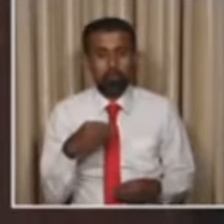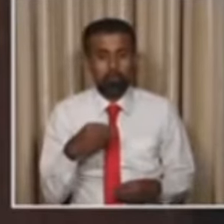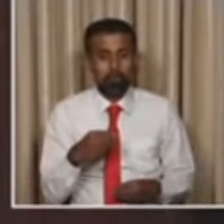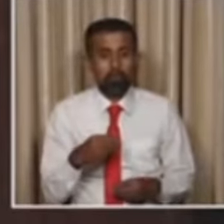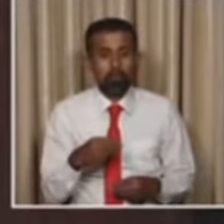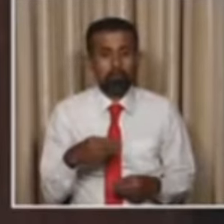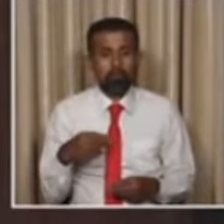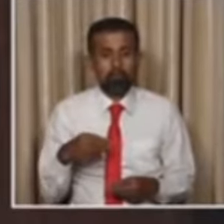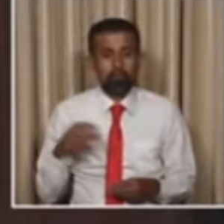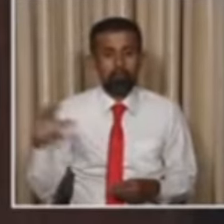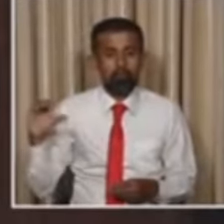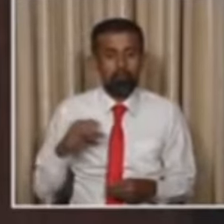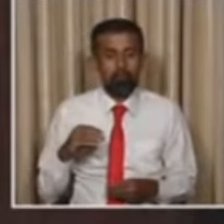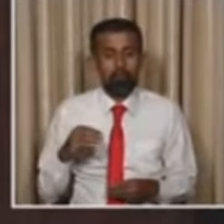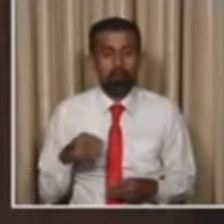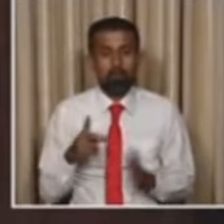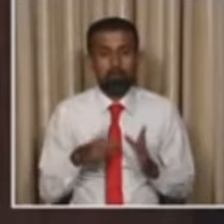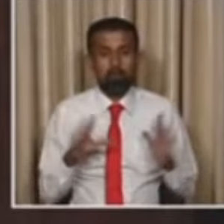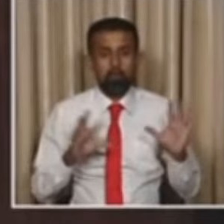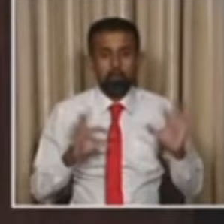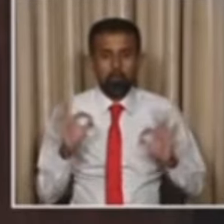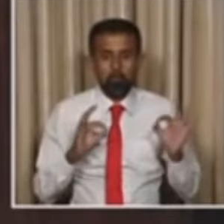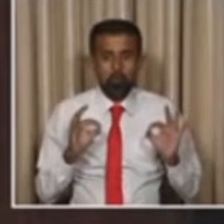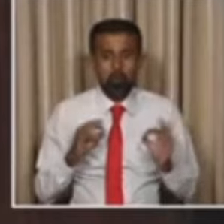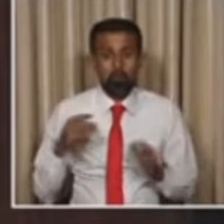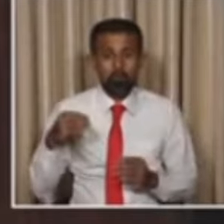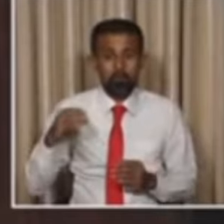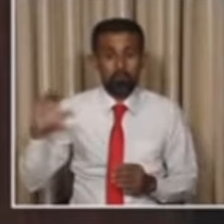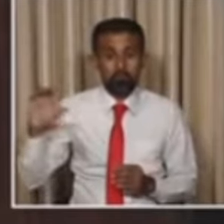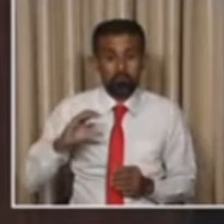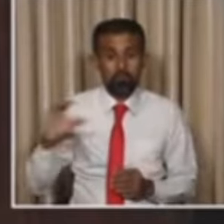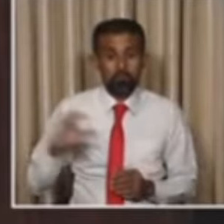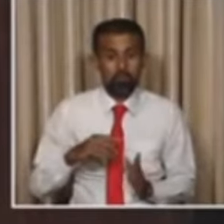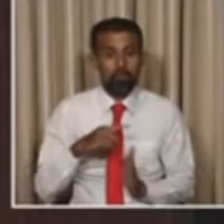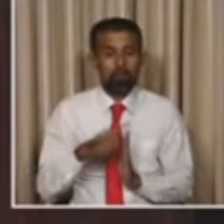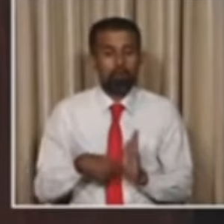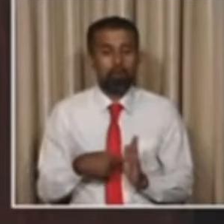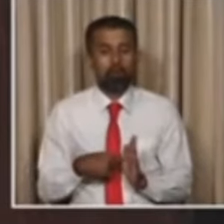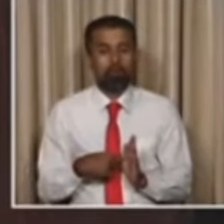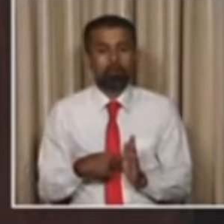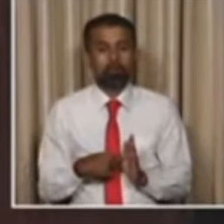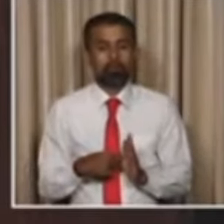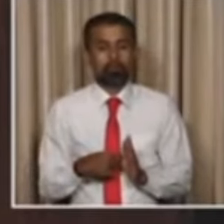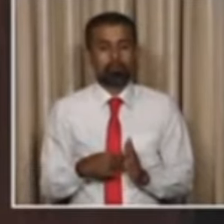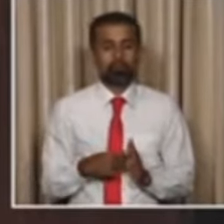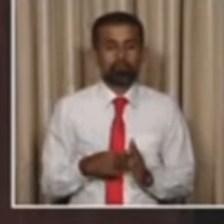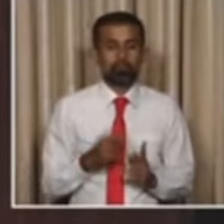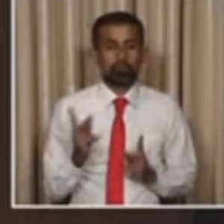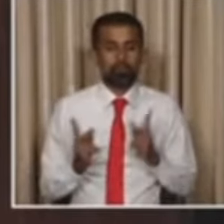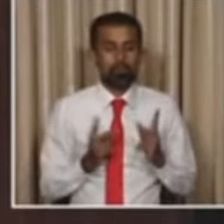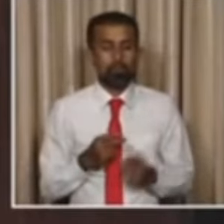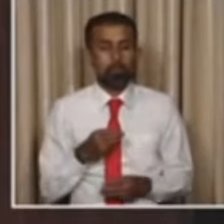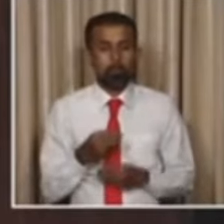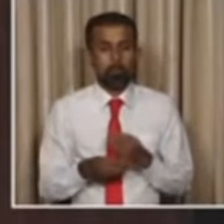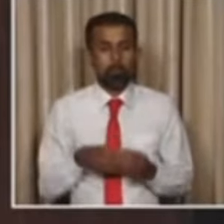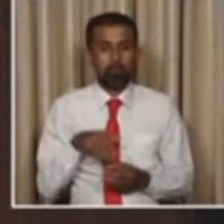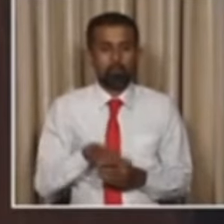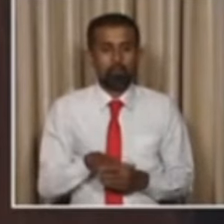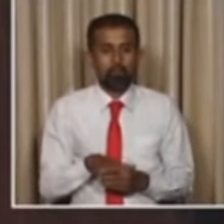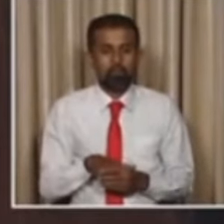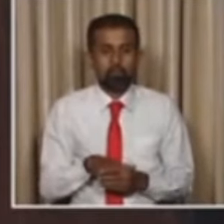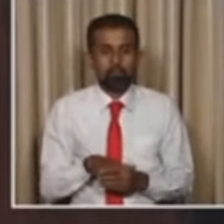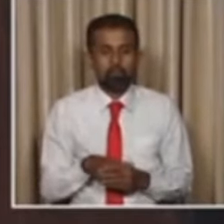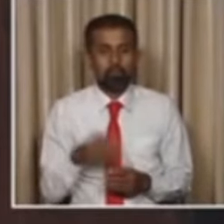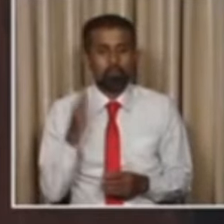ණය නැවත ණය ටික සහ පොලිය ගවන්න ණය අරගෙන දුවන රට යම් කිසි මට්ටමකට සංචාරක ව්‍යාපාරය තුලින් විවිධ